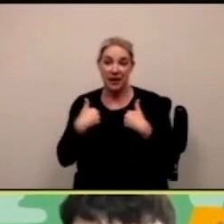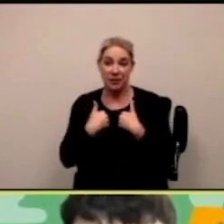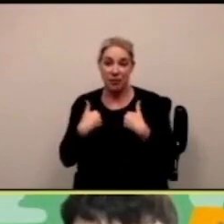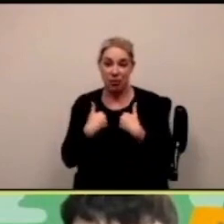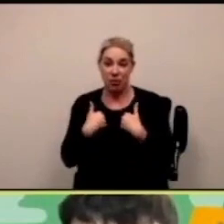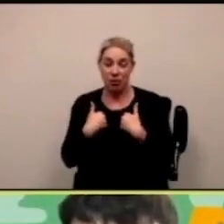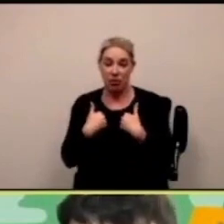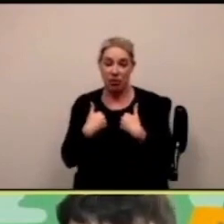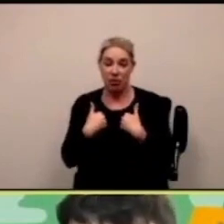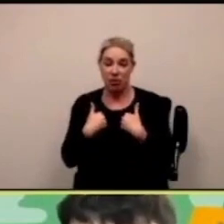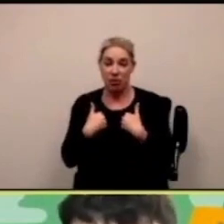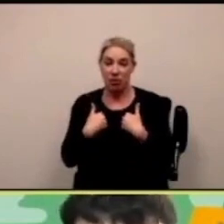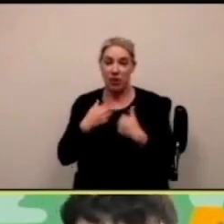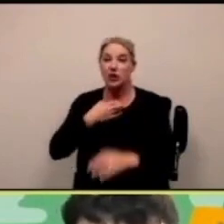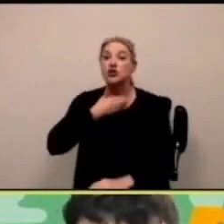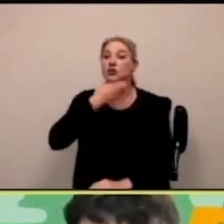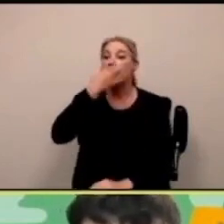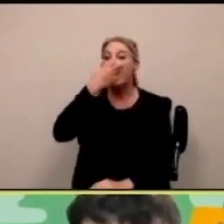できます